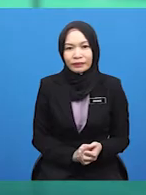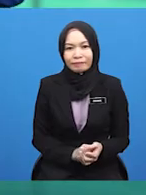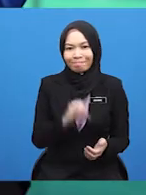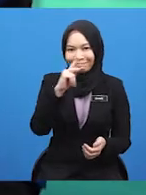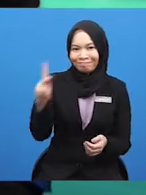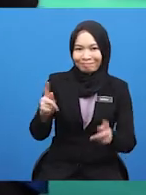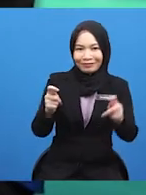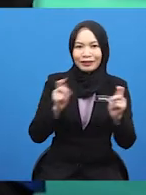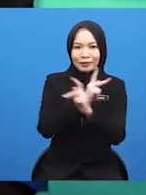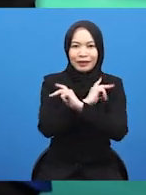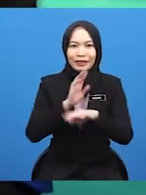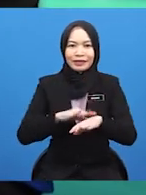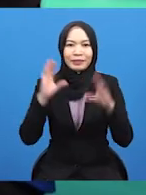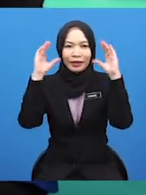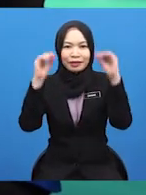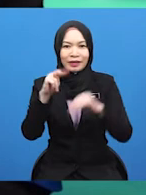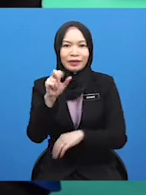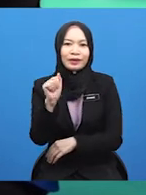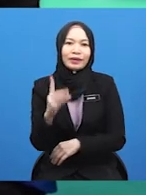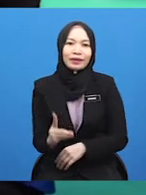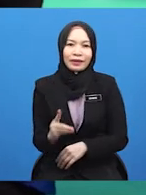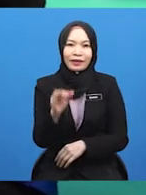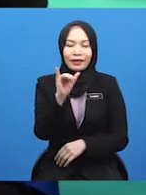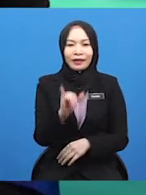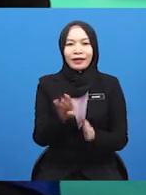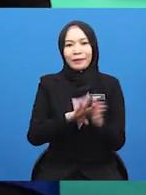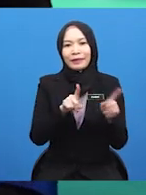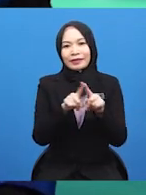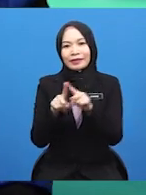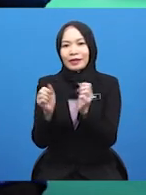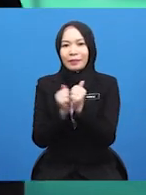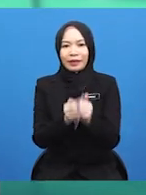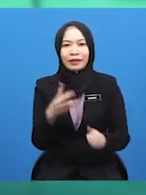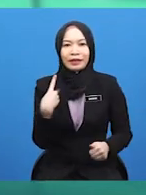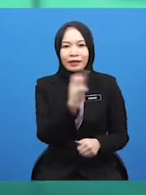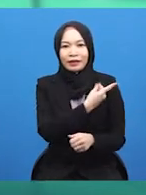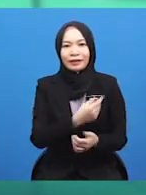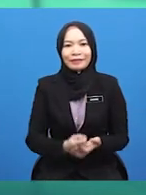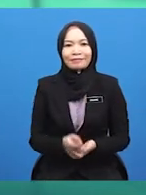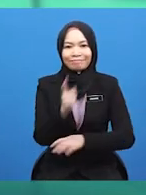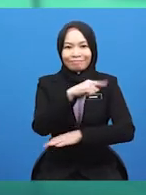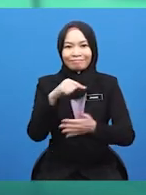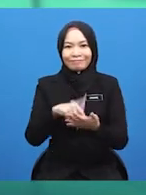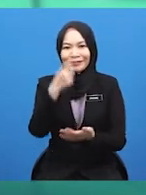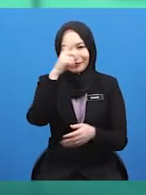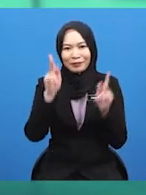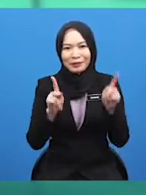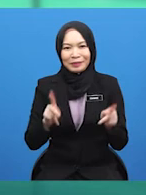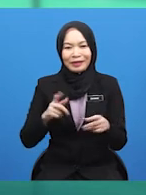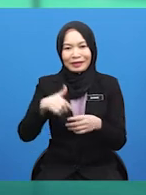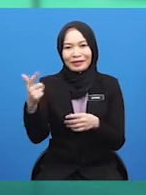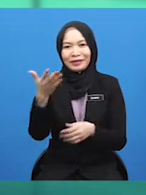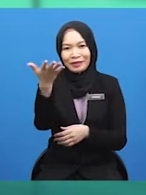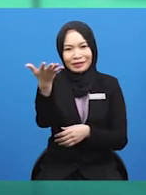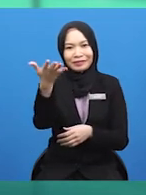Okey, terima kasih kepada Cikgu Nat yang sudi bersama dengan kami dan memberi penerangan yang cukup jelas kepada pelajar-pelajar di luar sana. Dan diharapkan